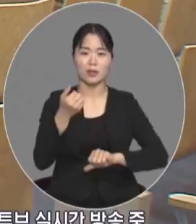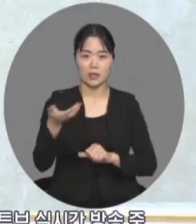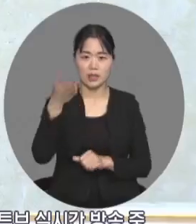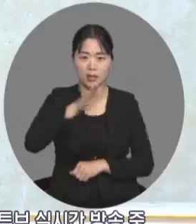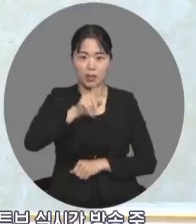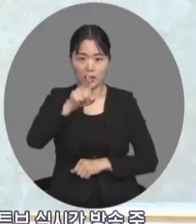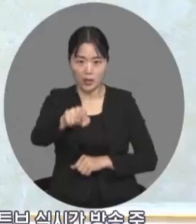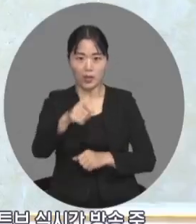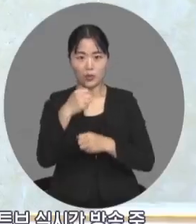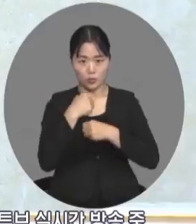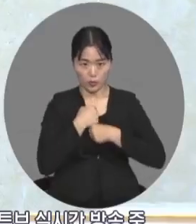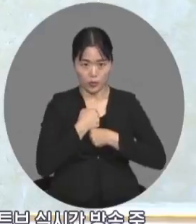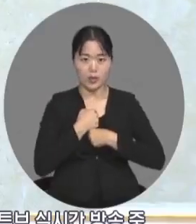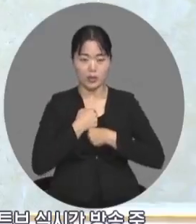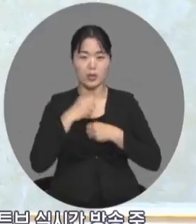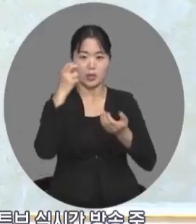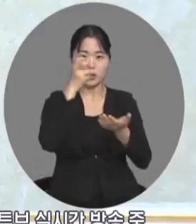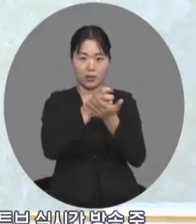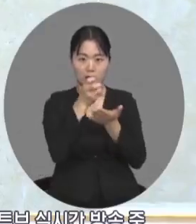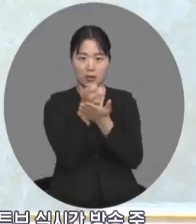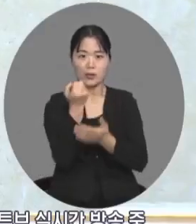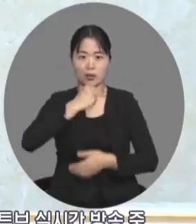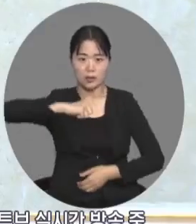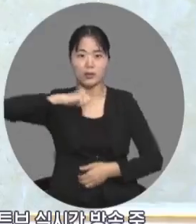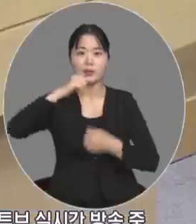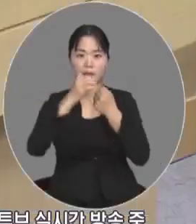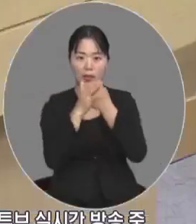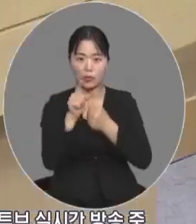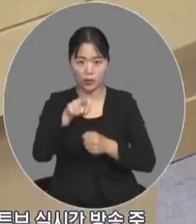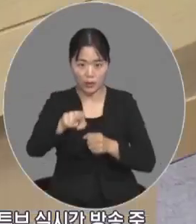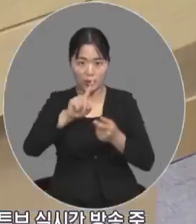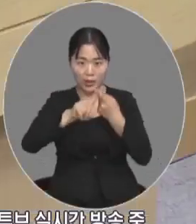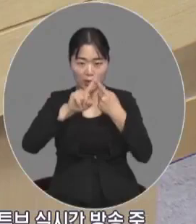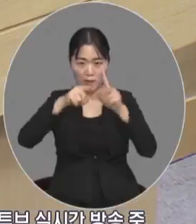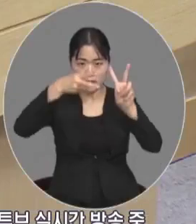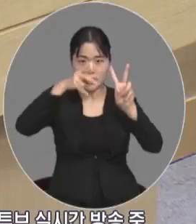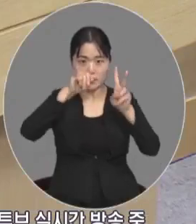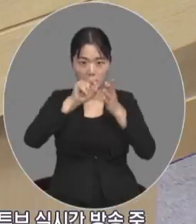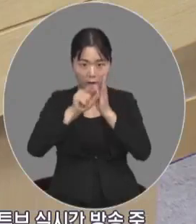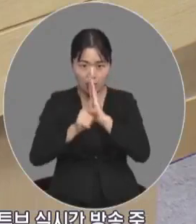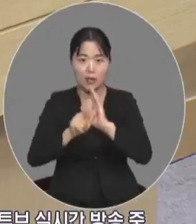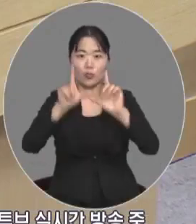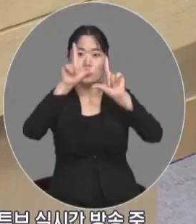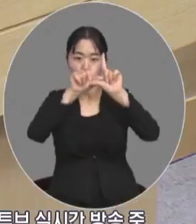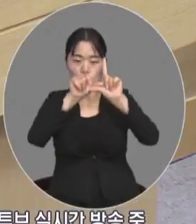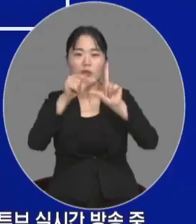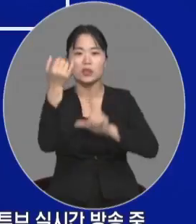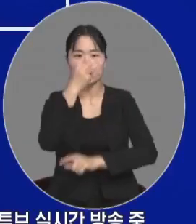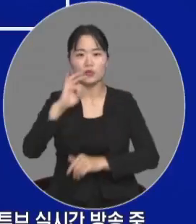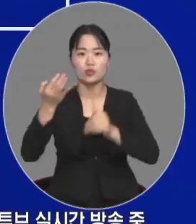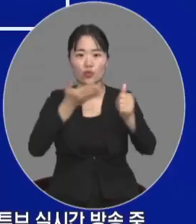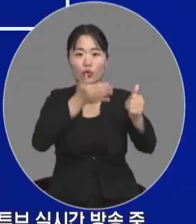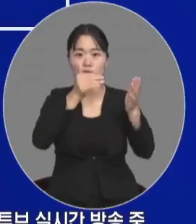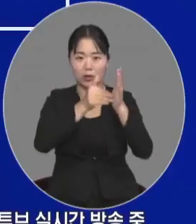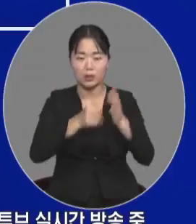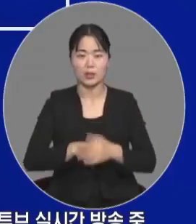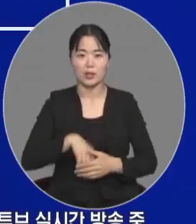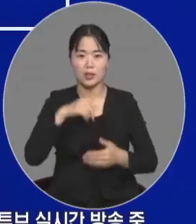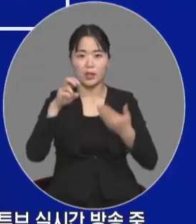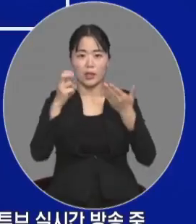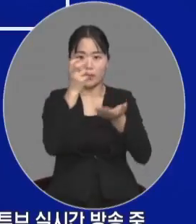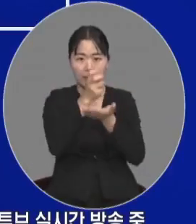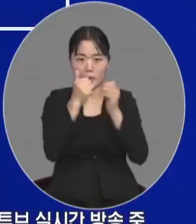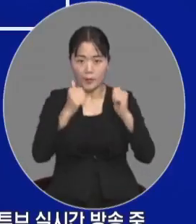이유로 직원도 손배 책임을 져야 한다며 원고의 손을 일부 들어줬습니다. 법원은 불법